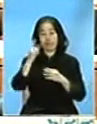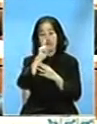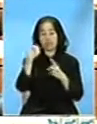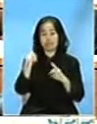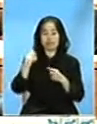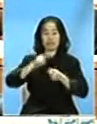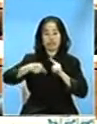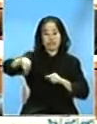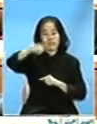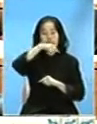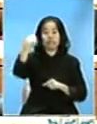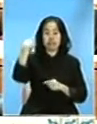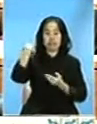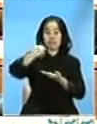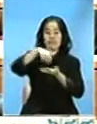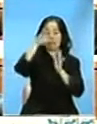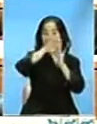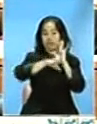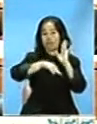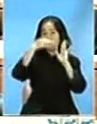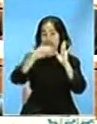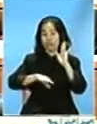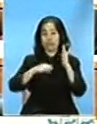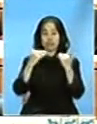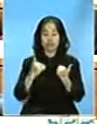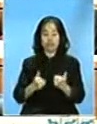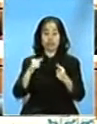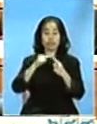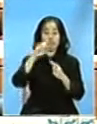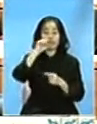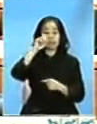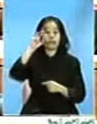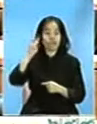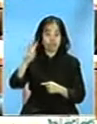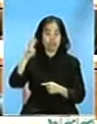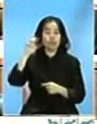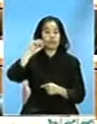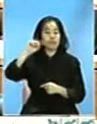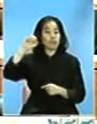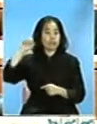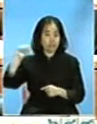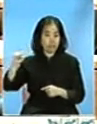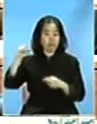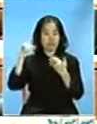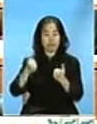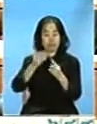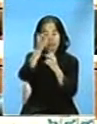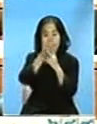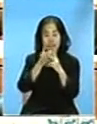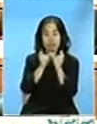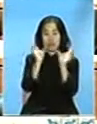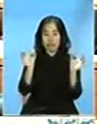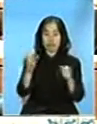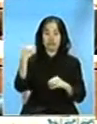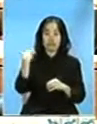ชิกบางท่านจะได้อภิปรายไปแล้วว่าทุกวันนี้สมาชิกวุฒิสภาเองสมาชิกสภาผู้แทนราษฎรเองบางส่วน